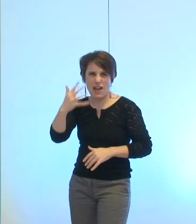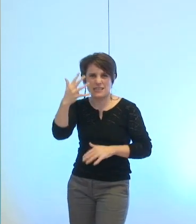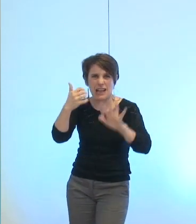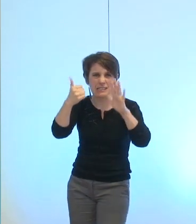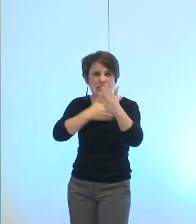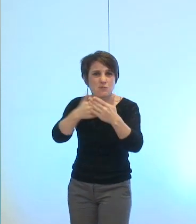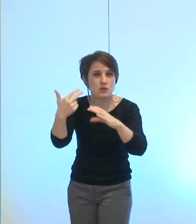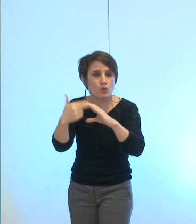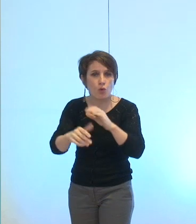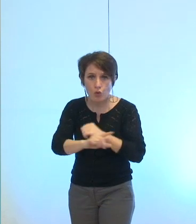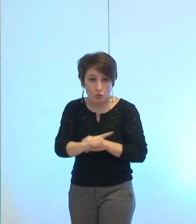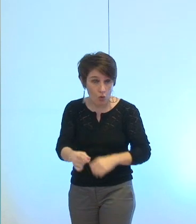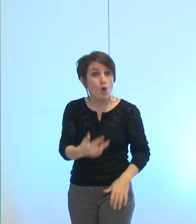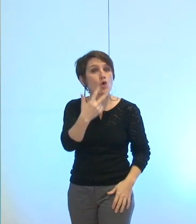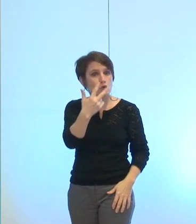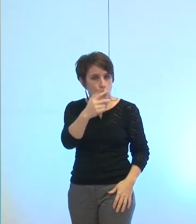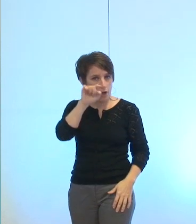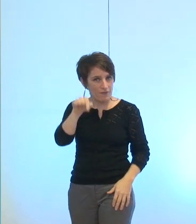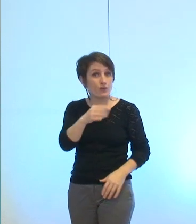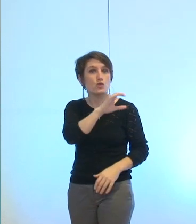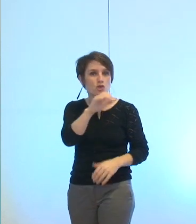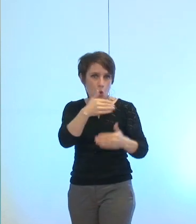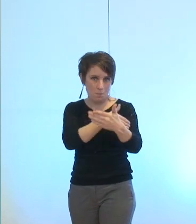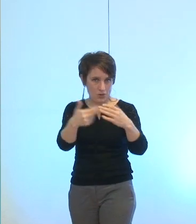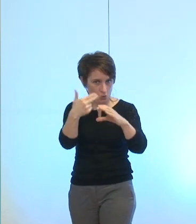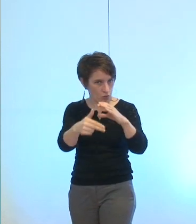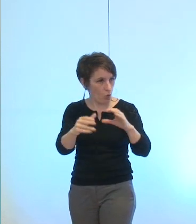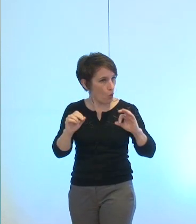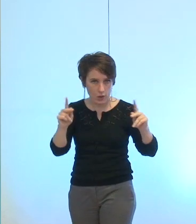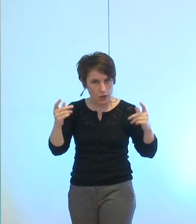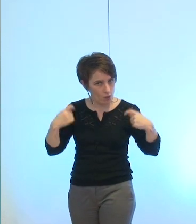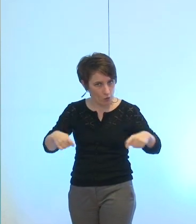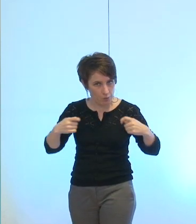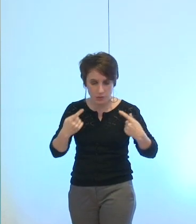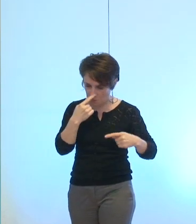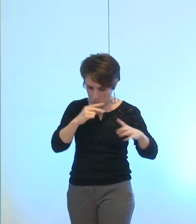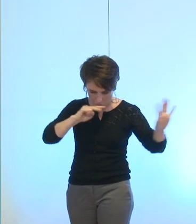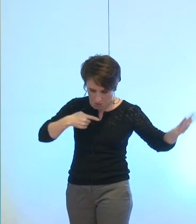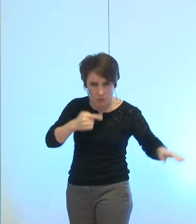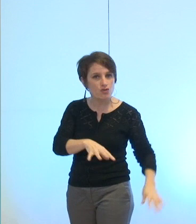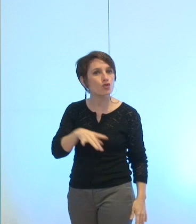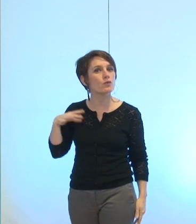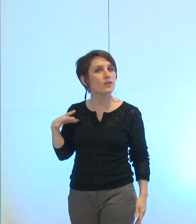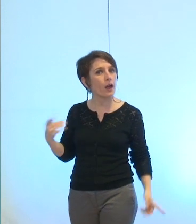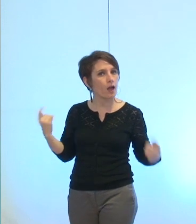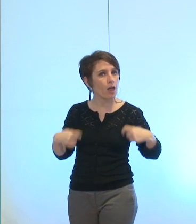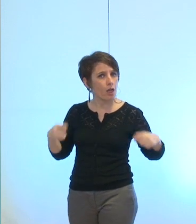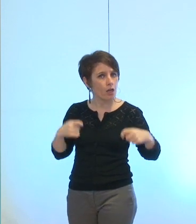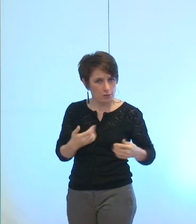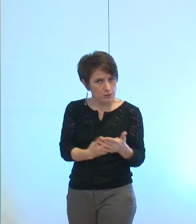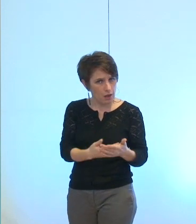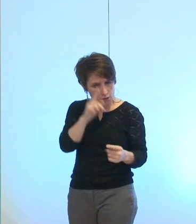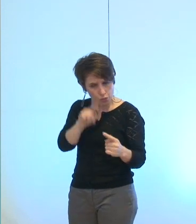c'est 3li1 ok mais moi je suis fier de ces 3 millions et je pense que c'est au service de la réussite